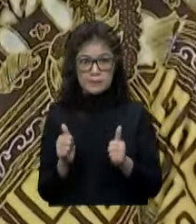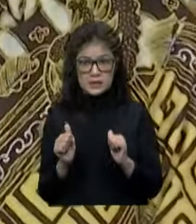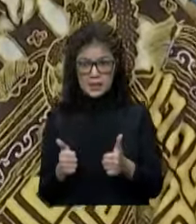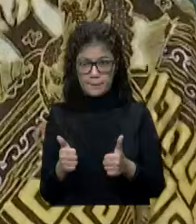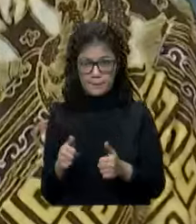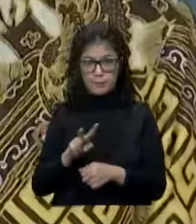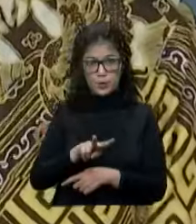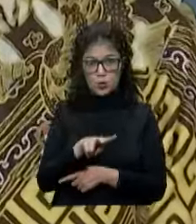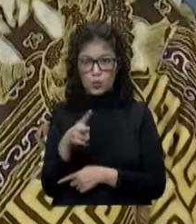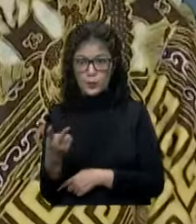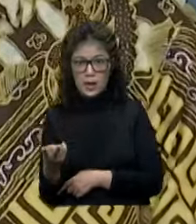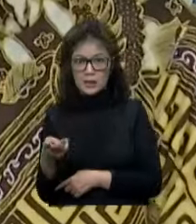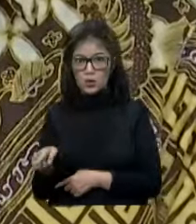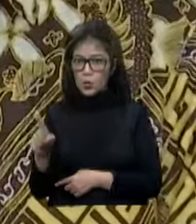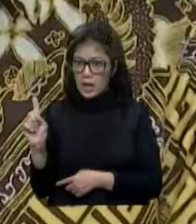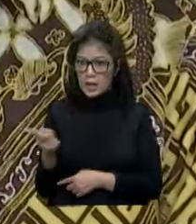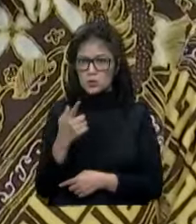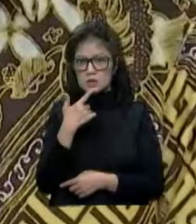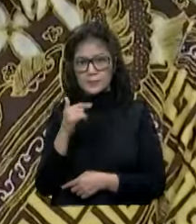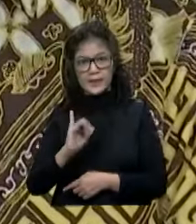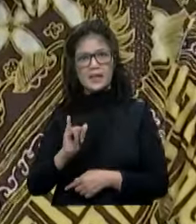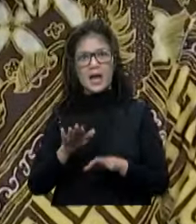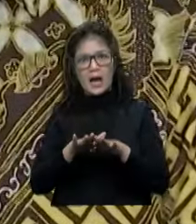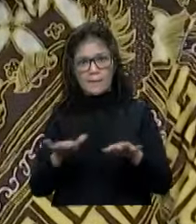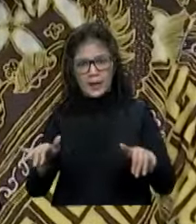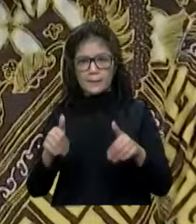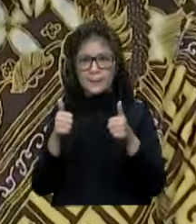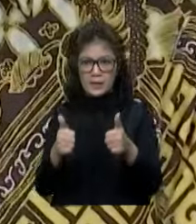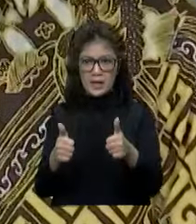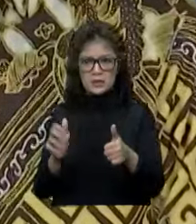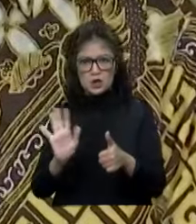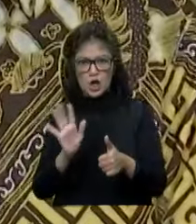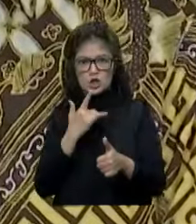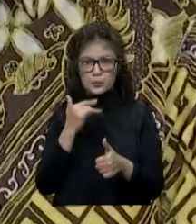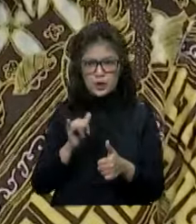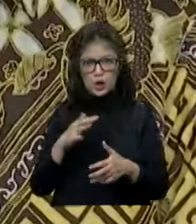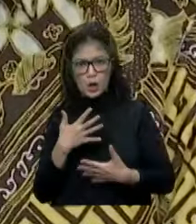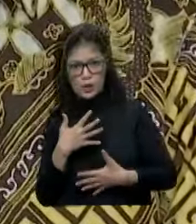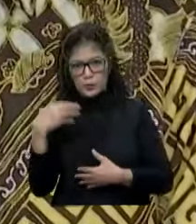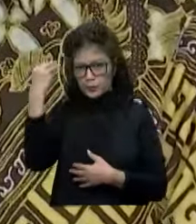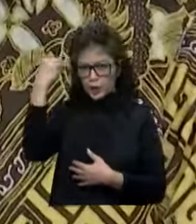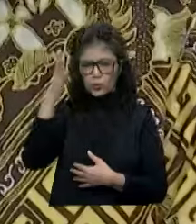berjalan mulus dan baik sehingga Presiden Wakil Presiden terpilih bisa langsung bekerja setelah dilantik.